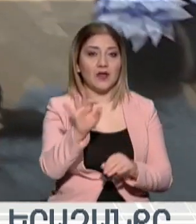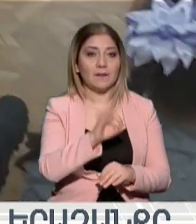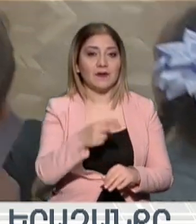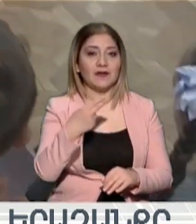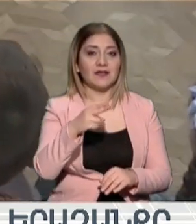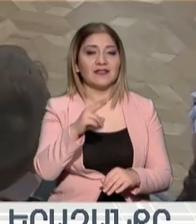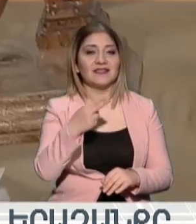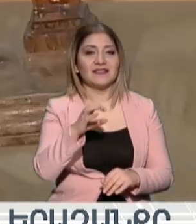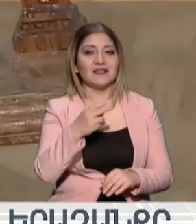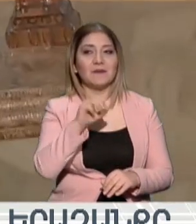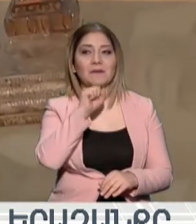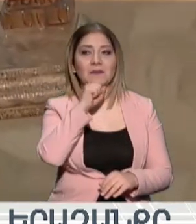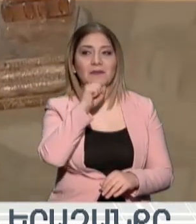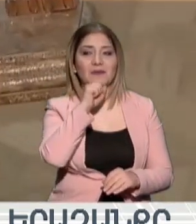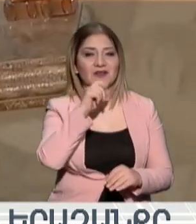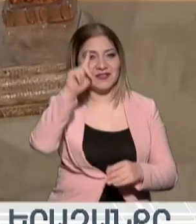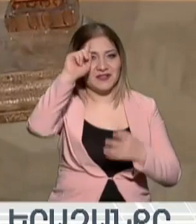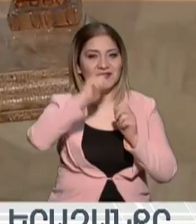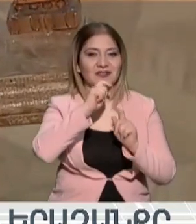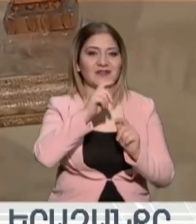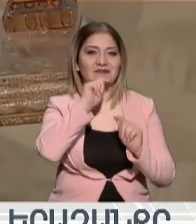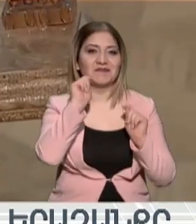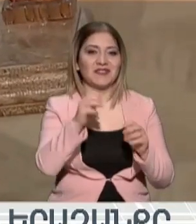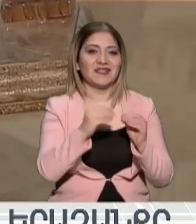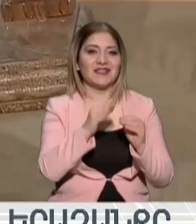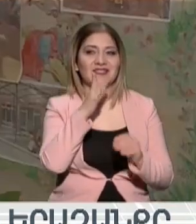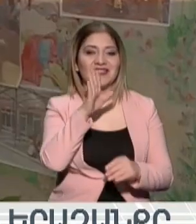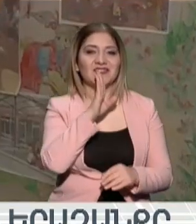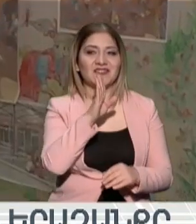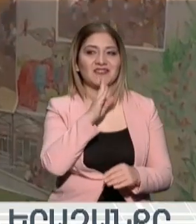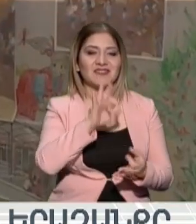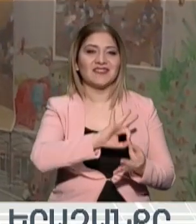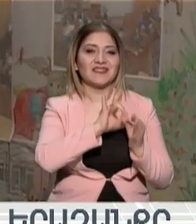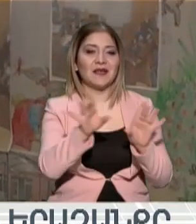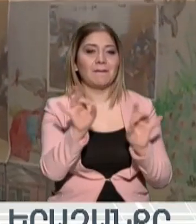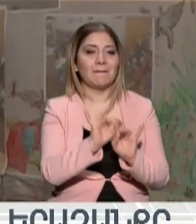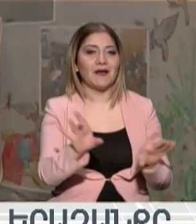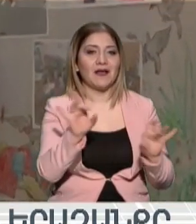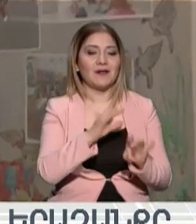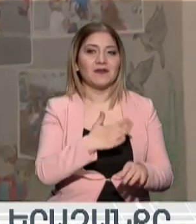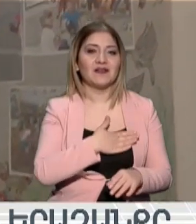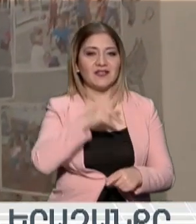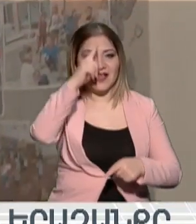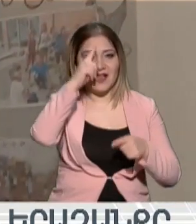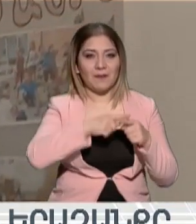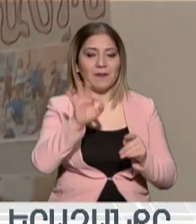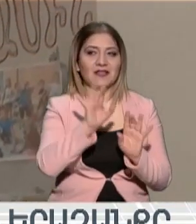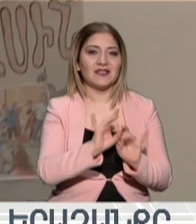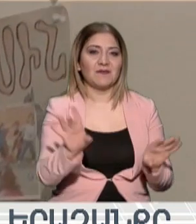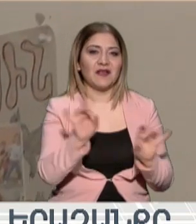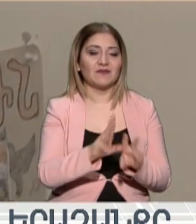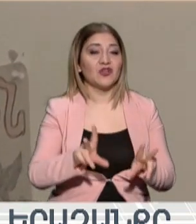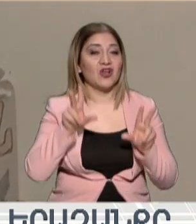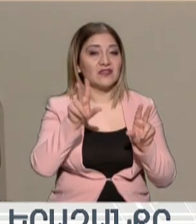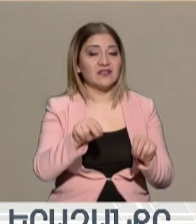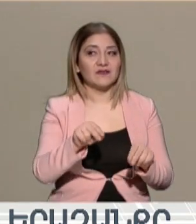ձեդը բաբոյի հուշանվերով իր սենյակ վերադարձող տասնամյա գեղեցկուհին իր տողերում պատմում է անմահացած եղբոր մասին,